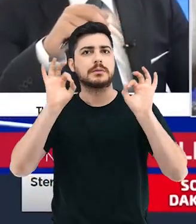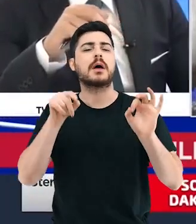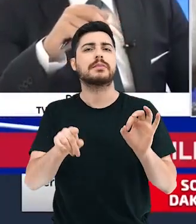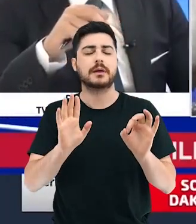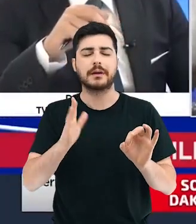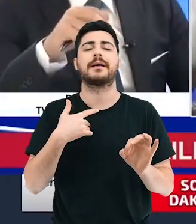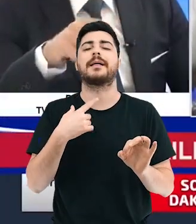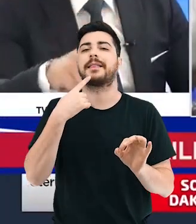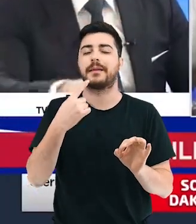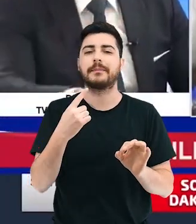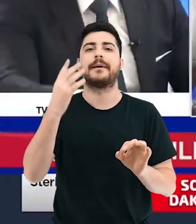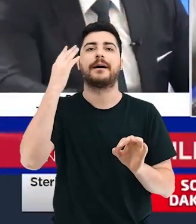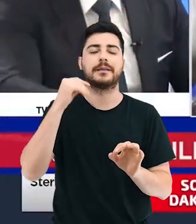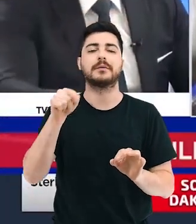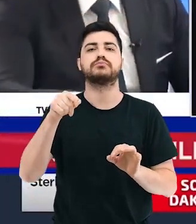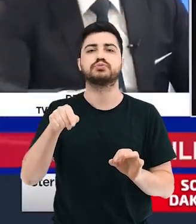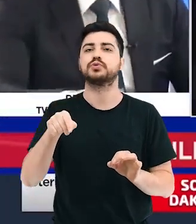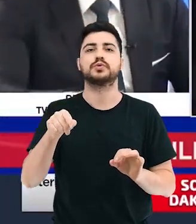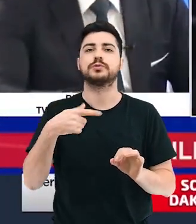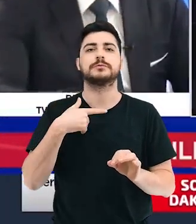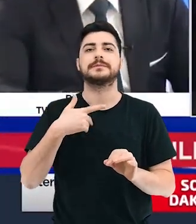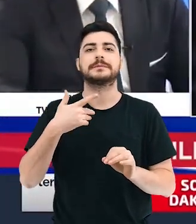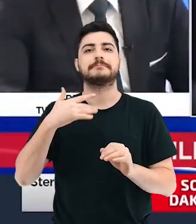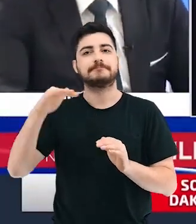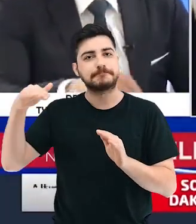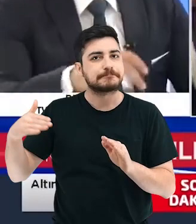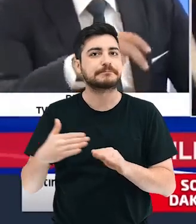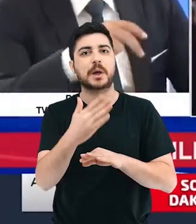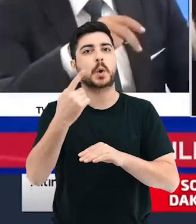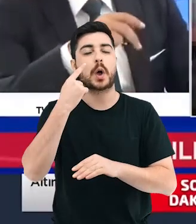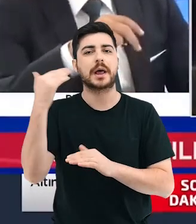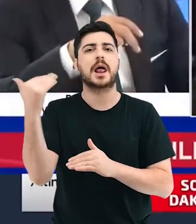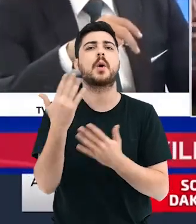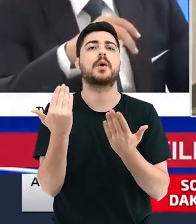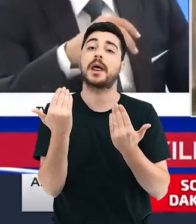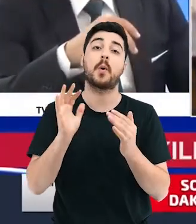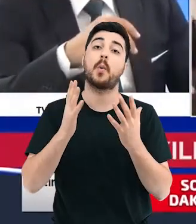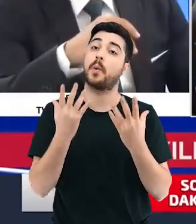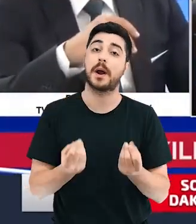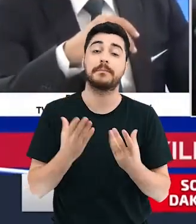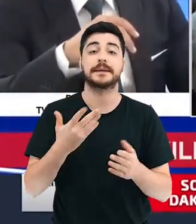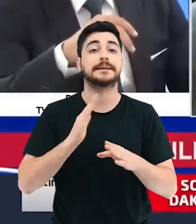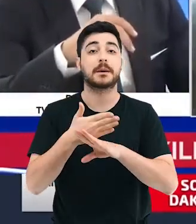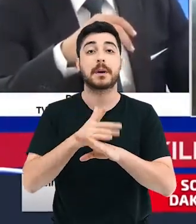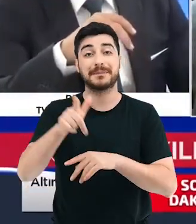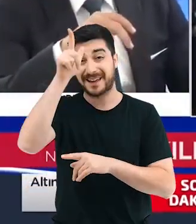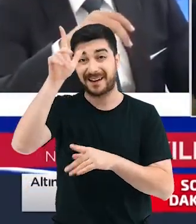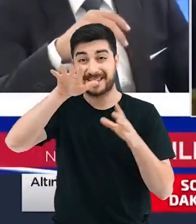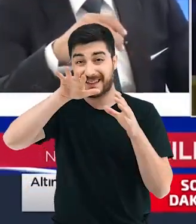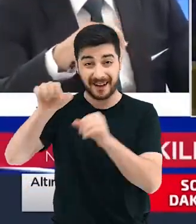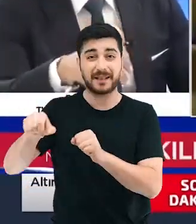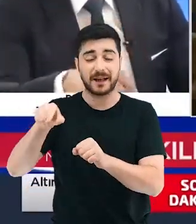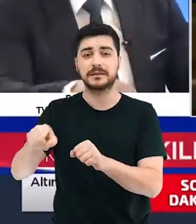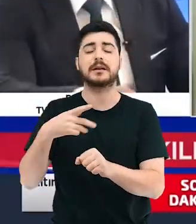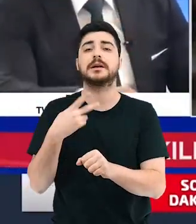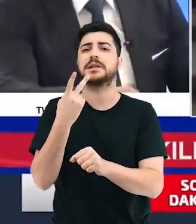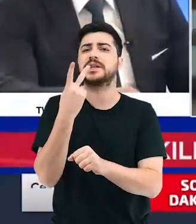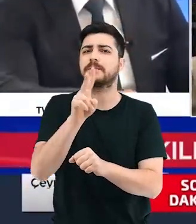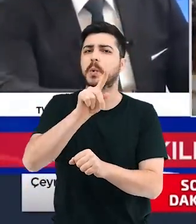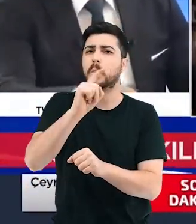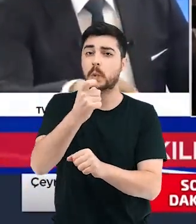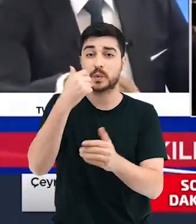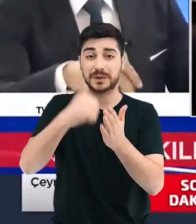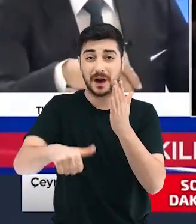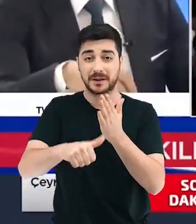Ha, demek ki bu elbette ki bize bir vesileyle intikal edebilir. Çünkü İran'da yakalandığı